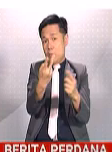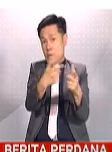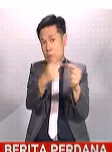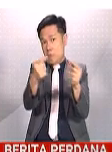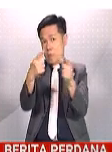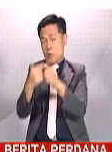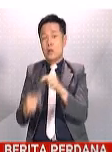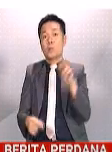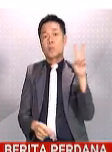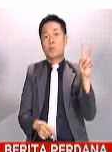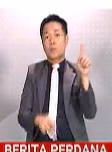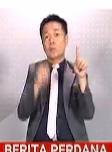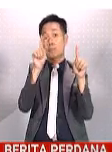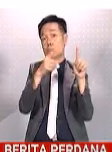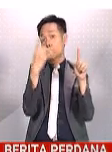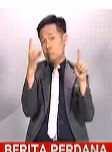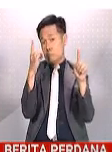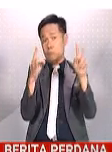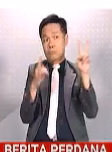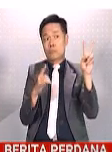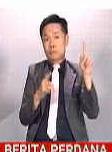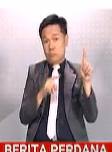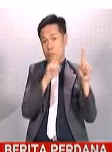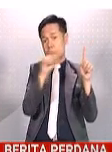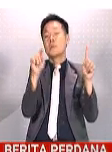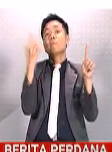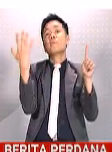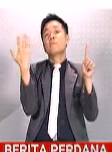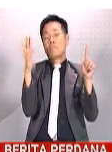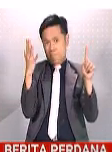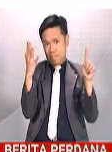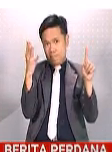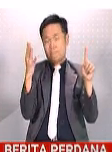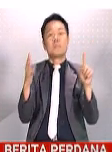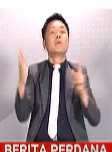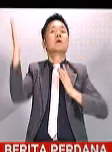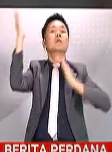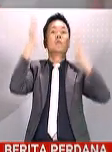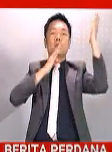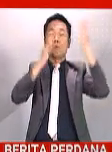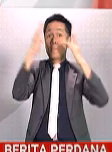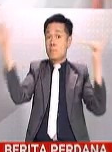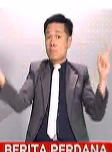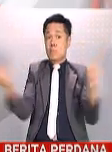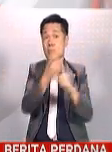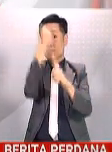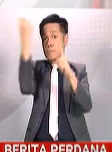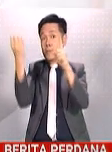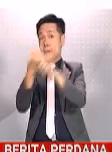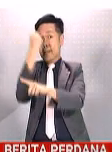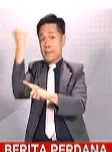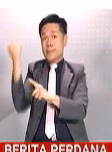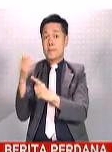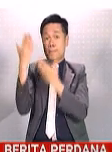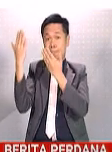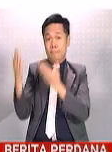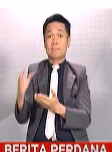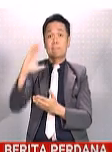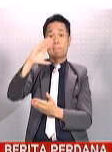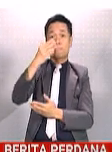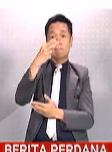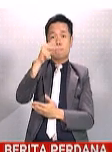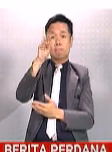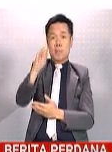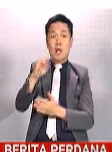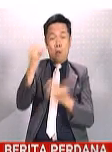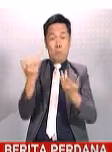Kobayashi 21-18, 21-15. Malaysia mendapat mata kemenangan mutlak selepas Chiam Jun Wei mengejutkan pemain